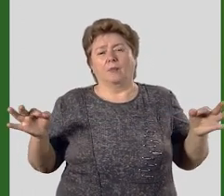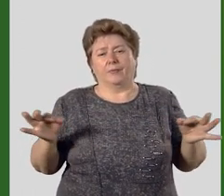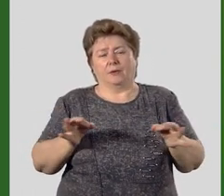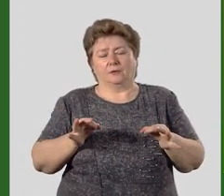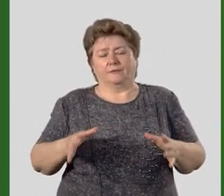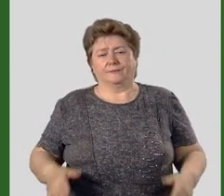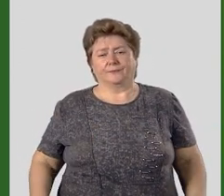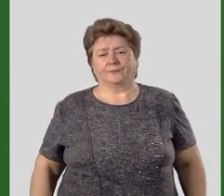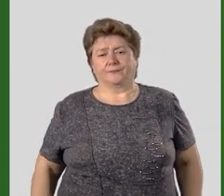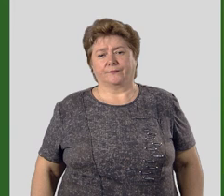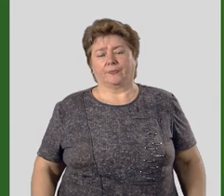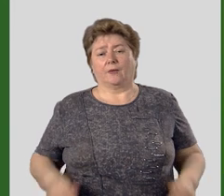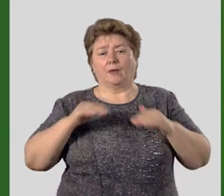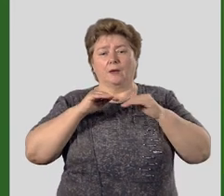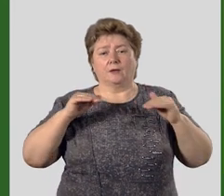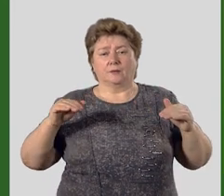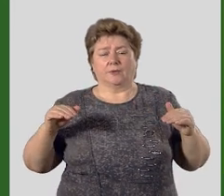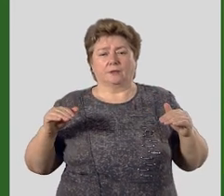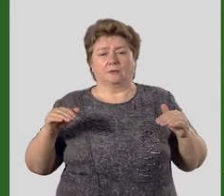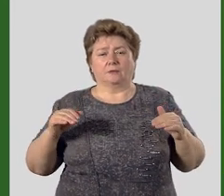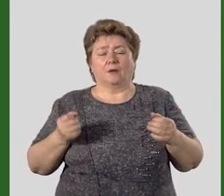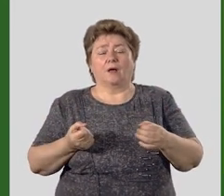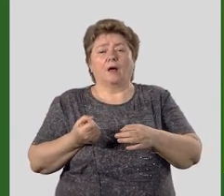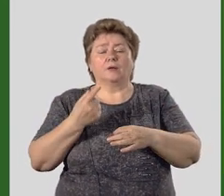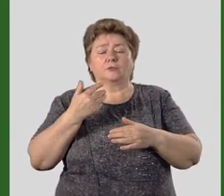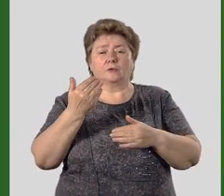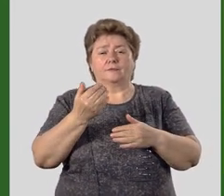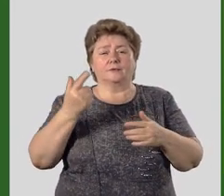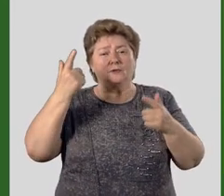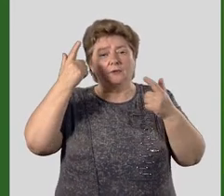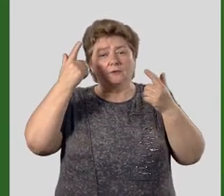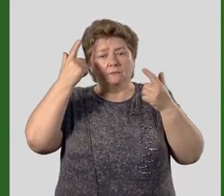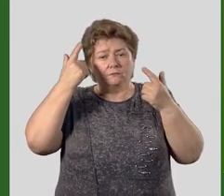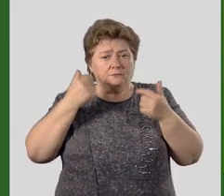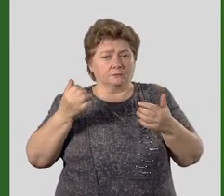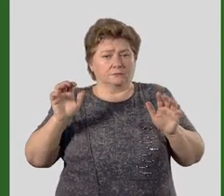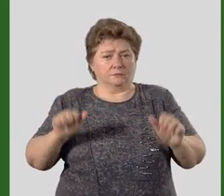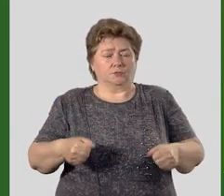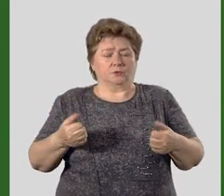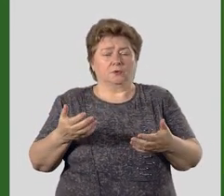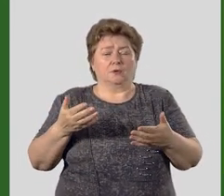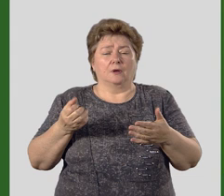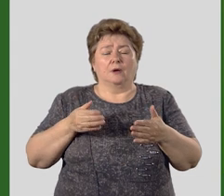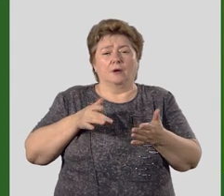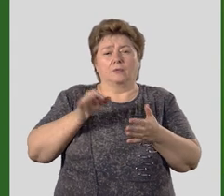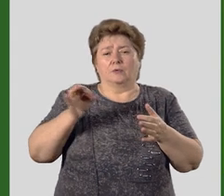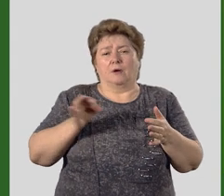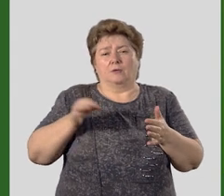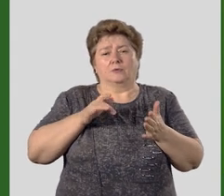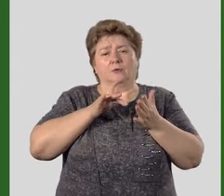объектов. Ребята, откуда вы сможете получить информацию о районе похода?